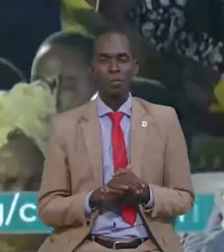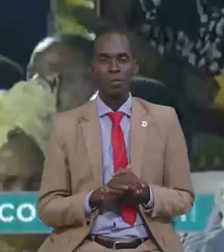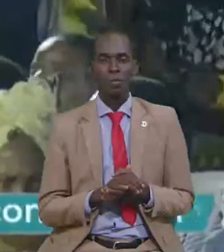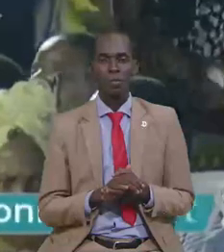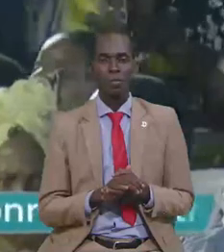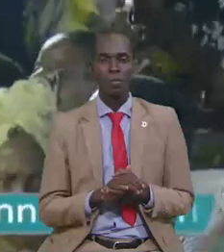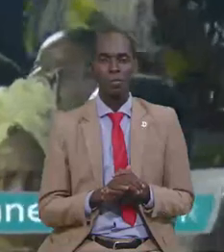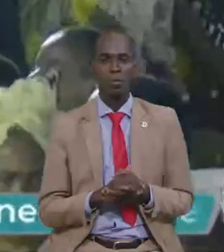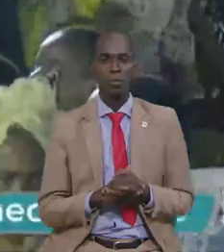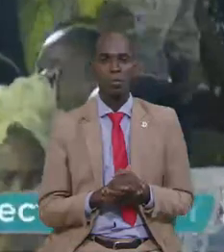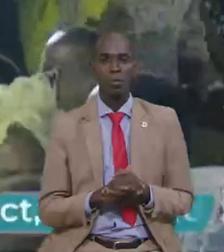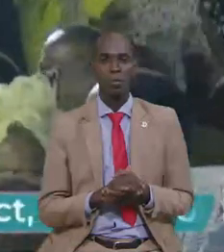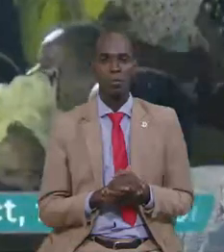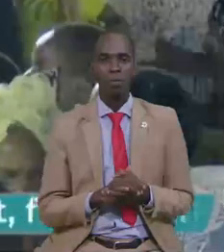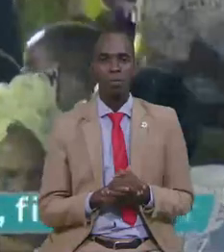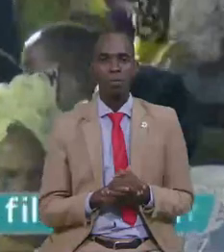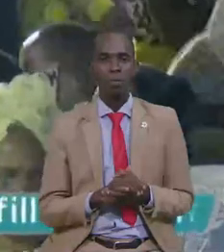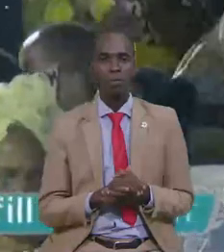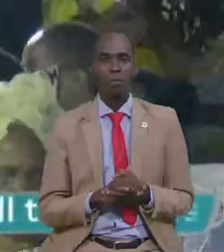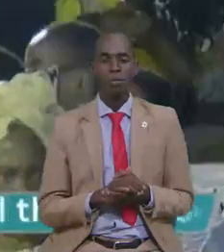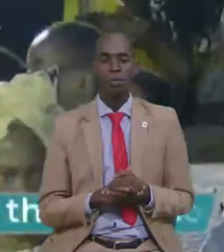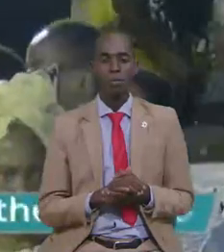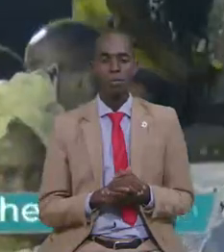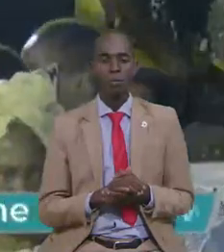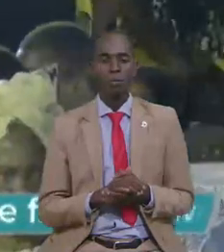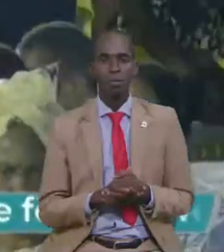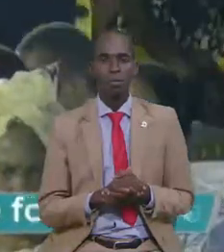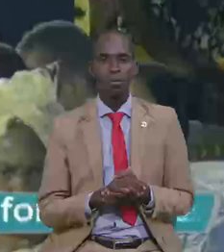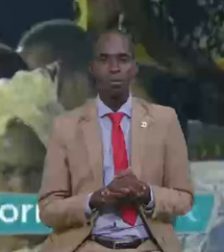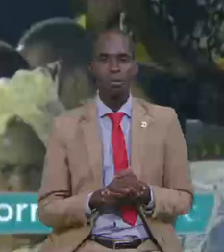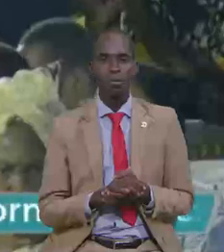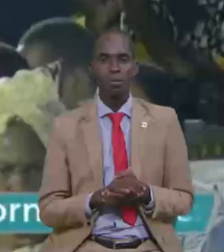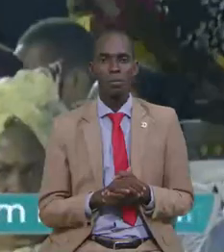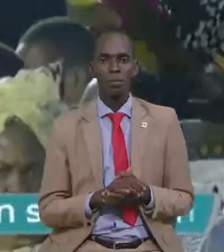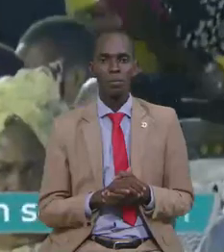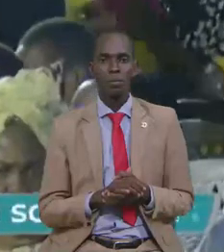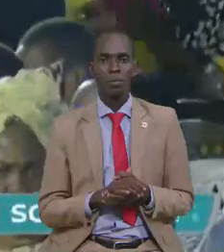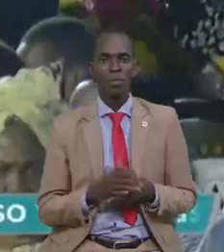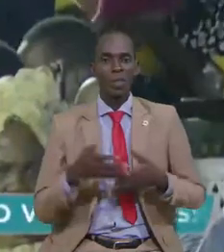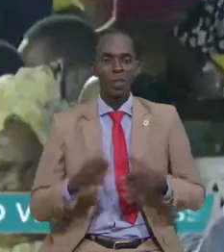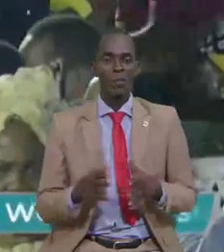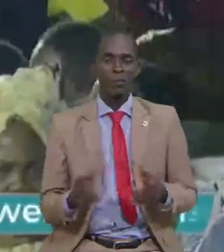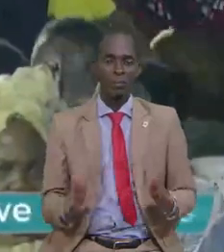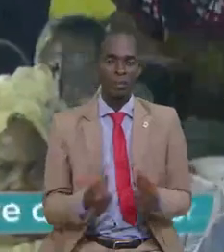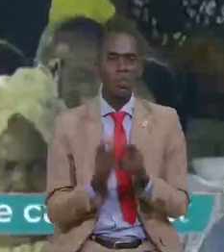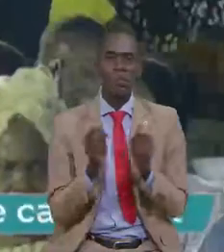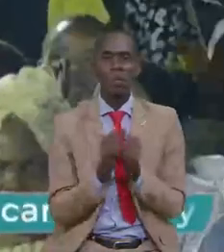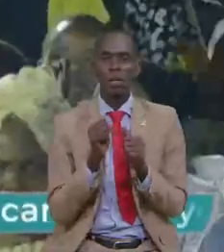pour que les conseillers vous aident.